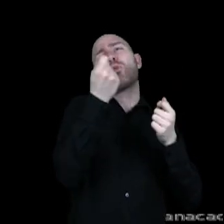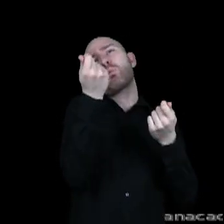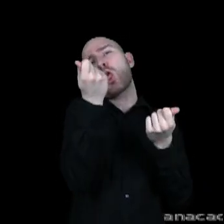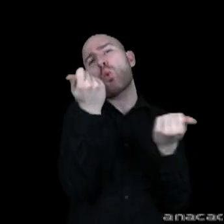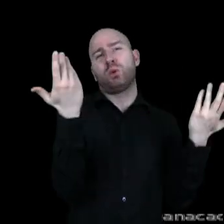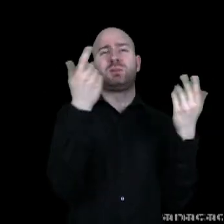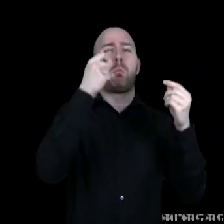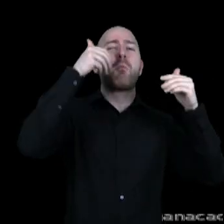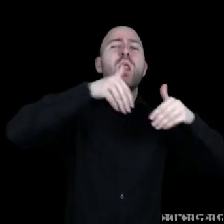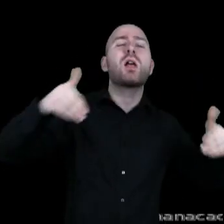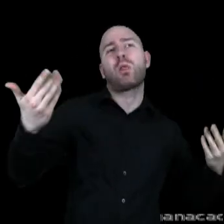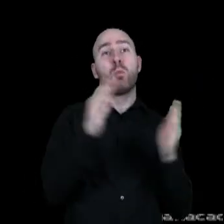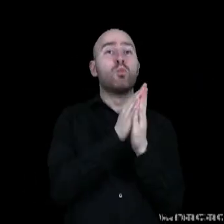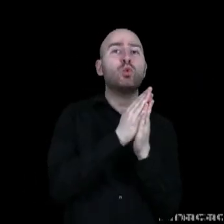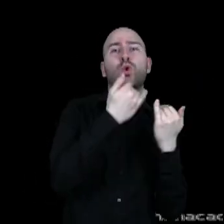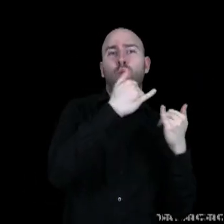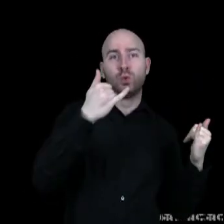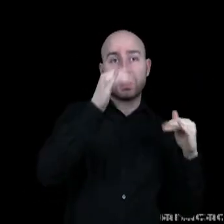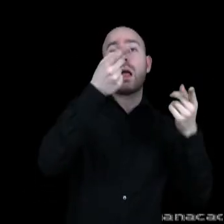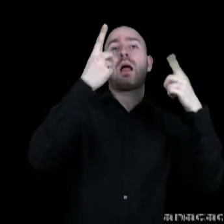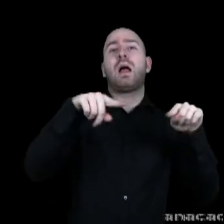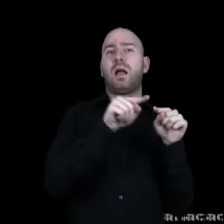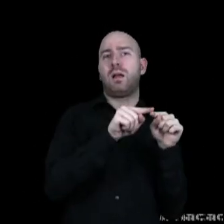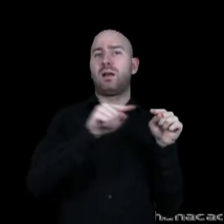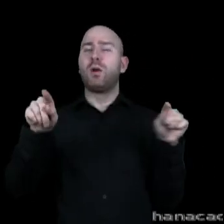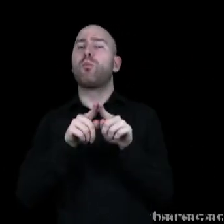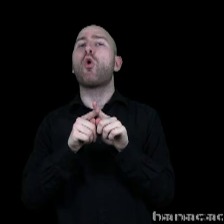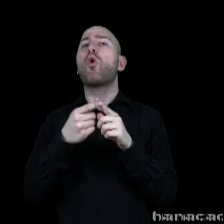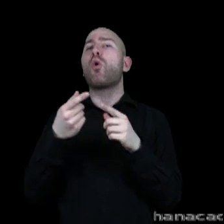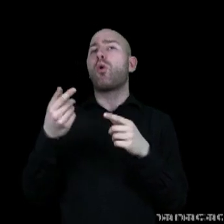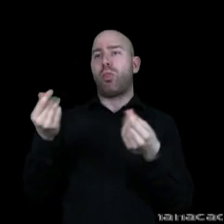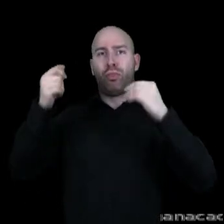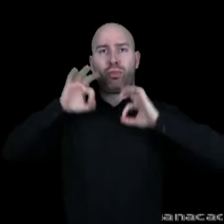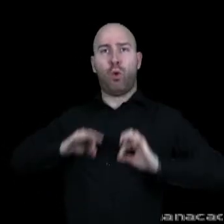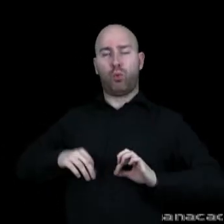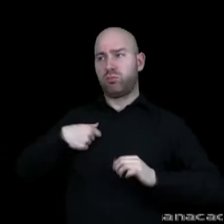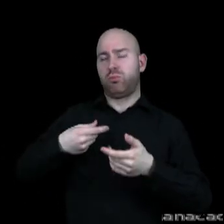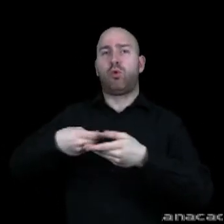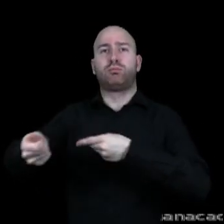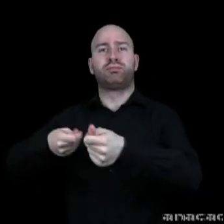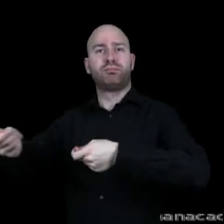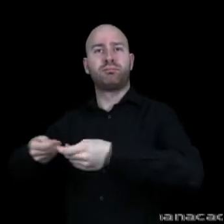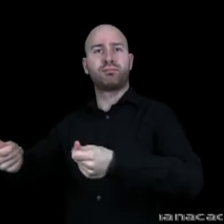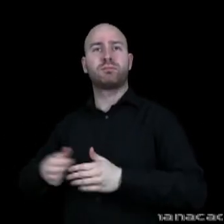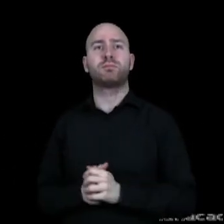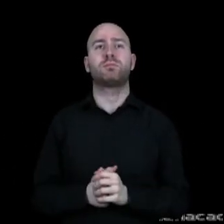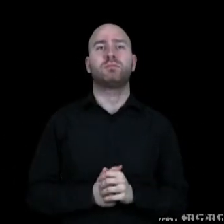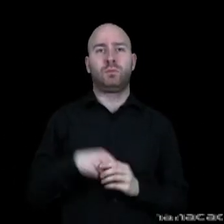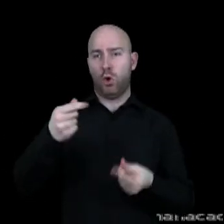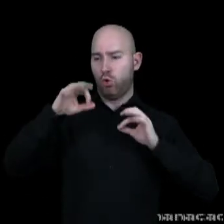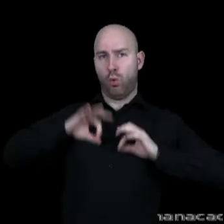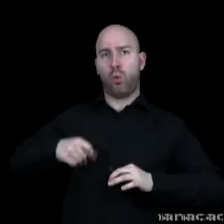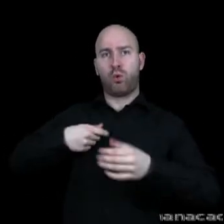Wyrażona np. w miliardach dolarów, w muszelkach itp. A tutaj mamy dochód rozporządzalny. Dochód